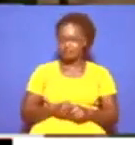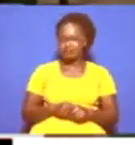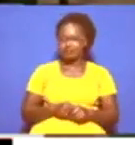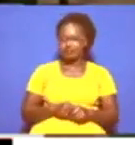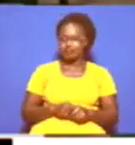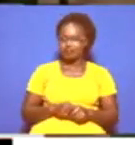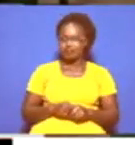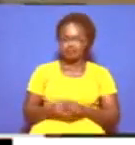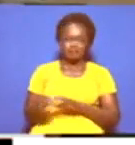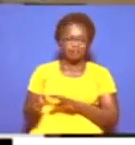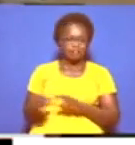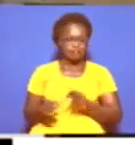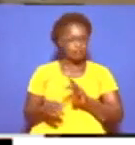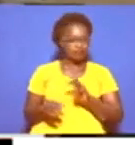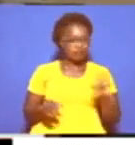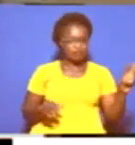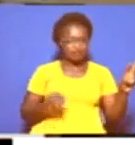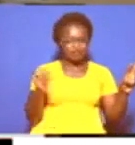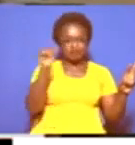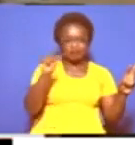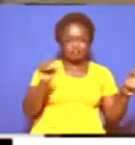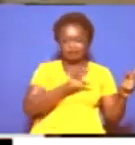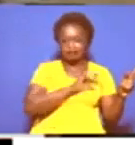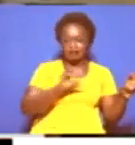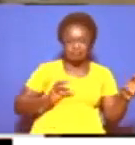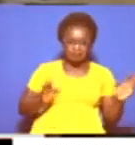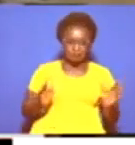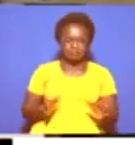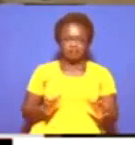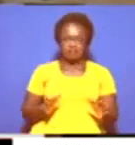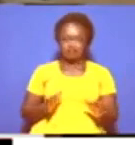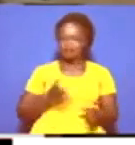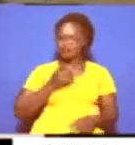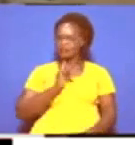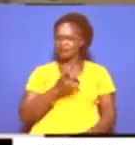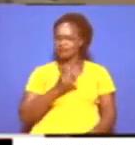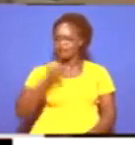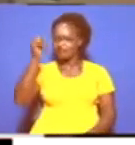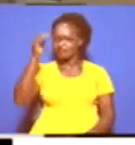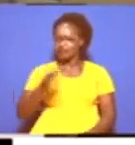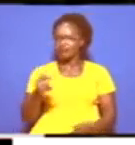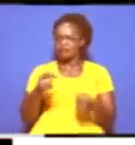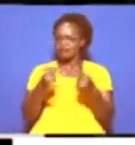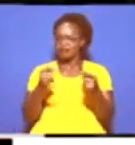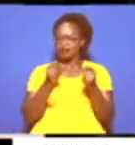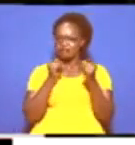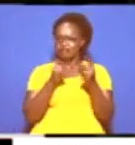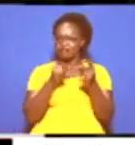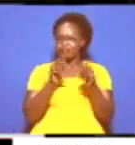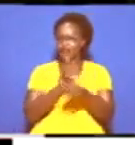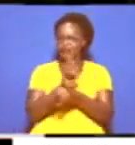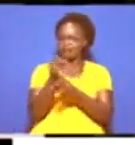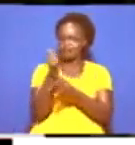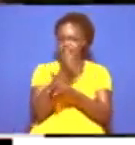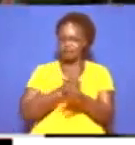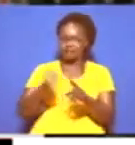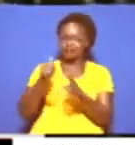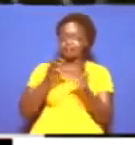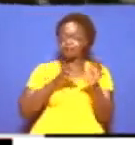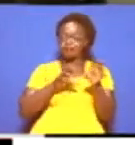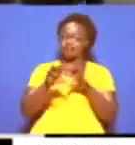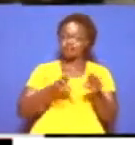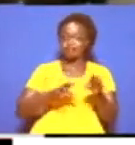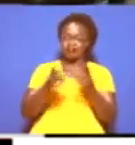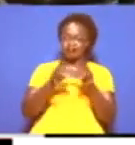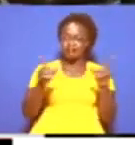And Western Regional Commissioner Isaiah Nakoru has warned politicians against incitement and use of abusive language as the